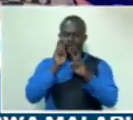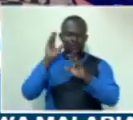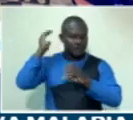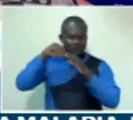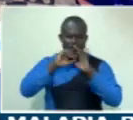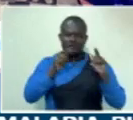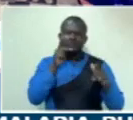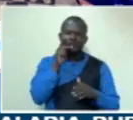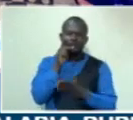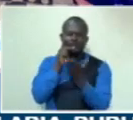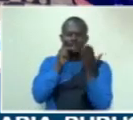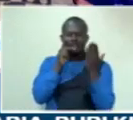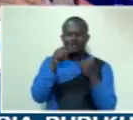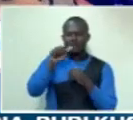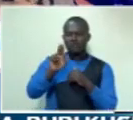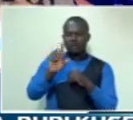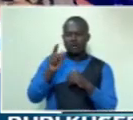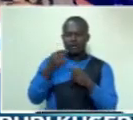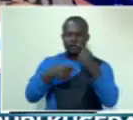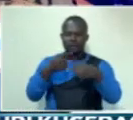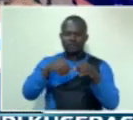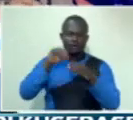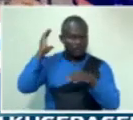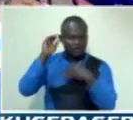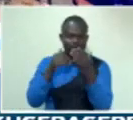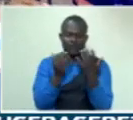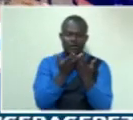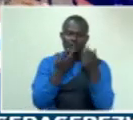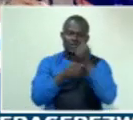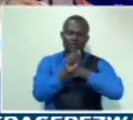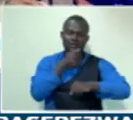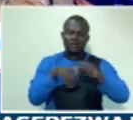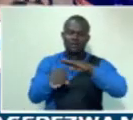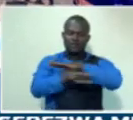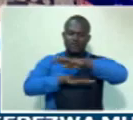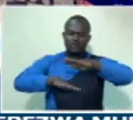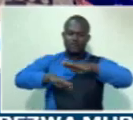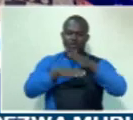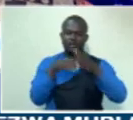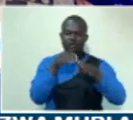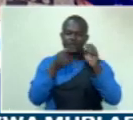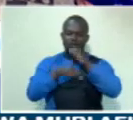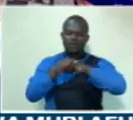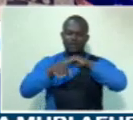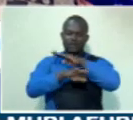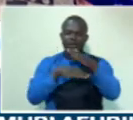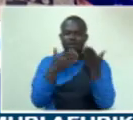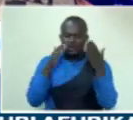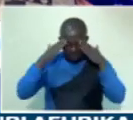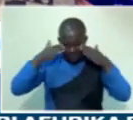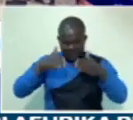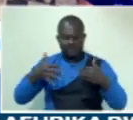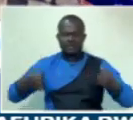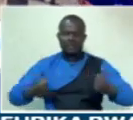rurimi rw'Ikinyarwanda Paul rika dukomereze amakuru ajyanye n'ibikorwa remezo kubijyanye no gusana ibikorwa remezo byibasiwe